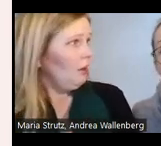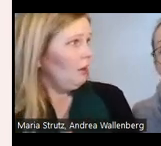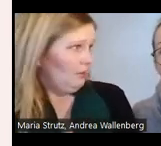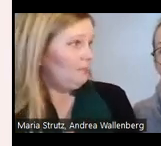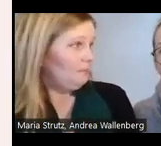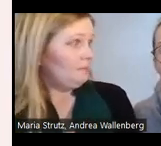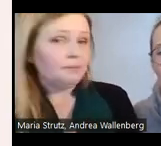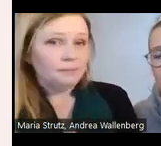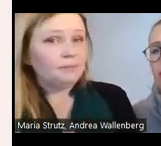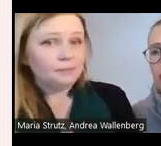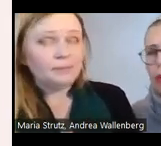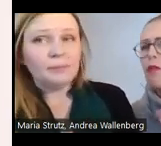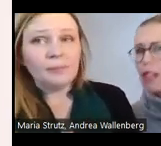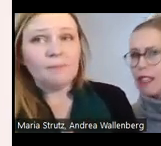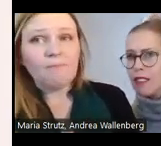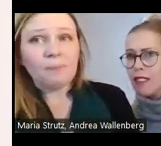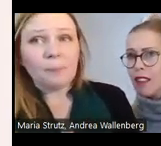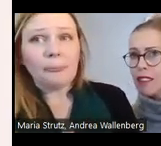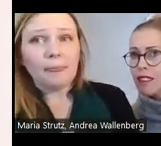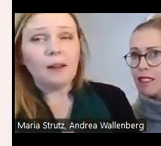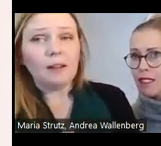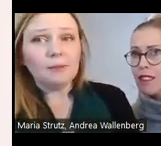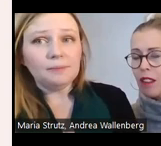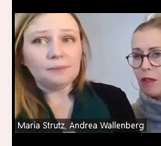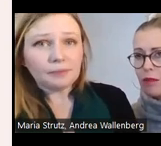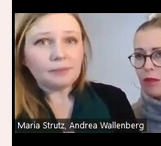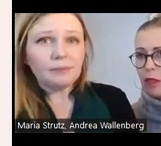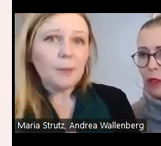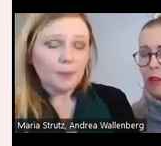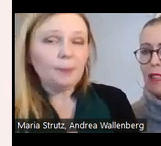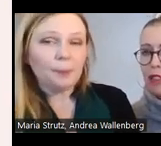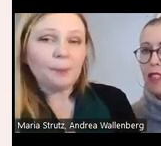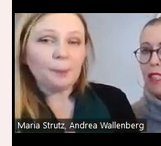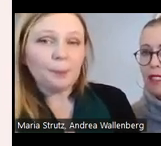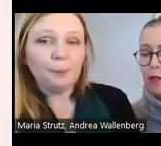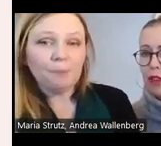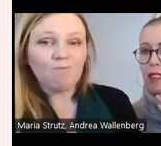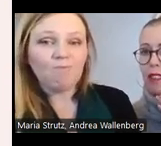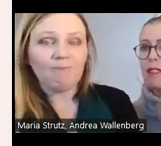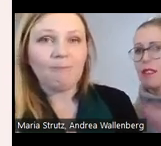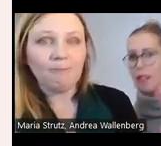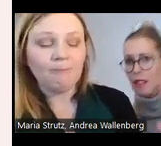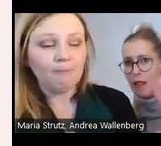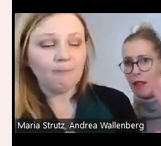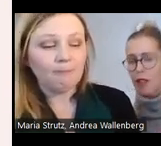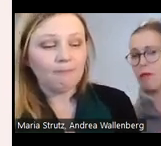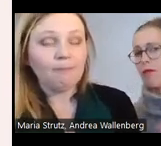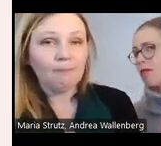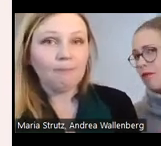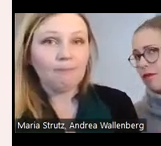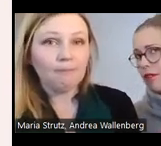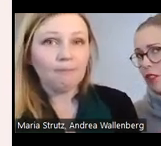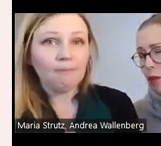sin kompis på förskolan och kunna säga stopp, vill inte. Ja. Ja. Det blir ändå väldigt tydligt för den när man